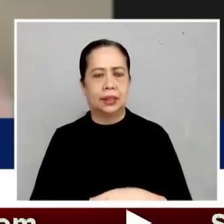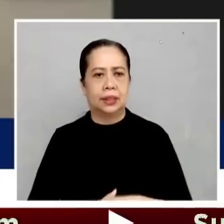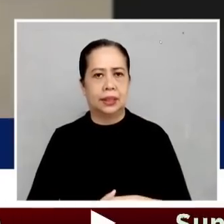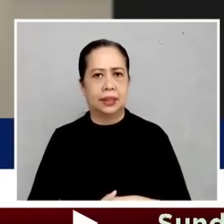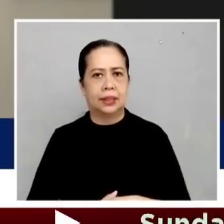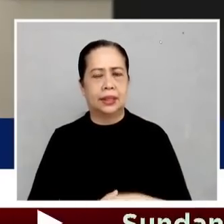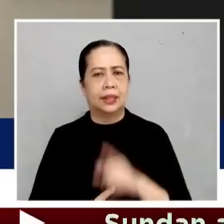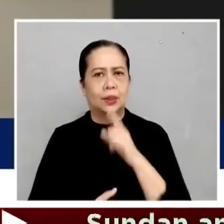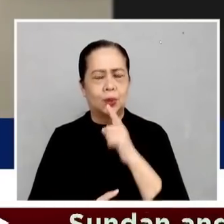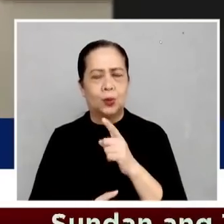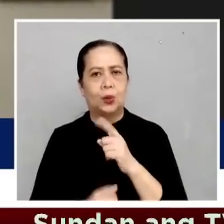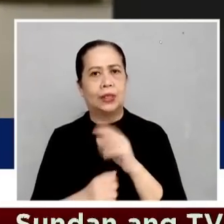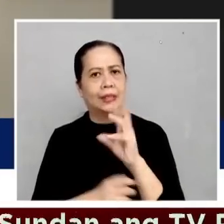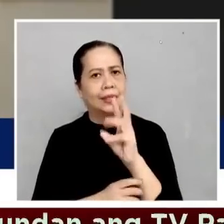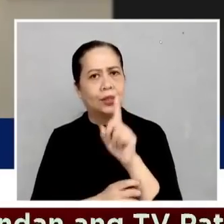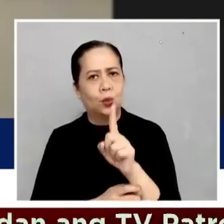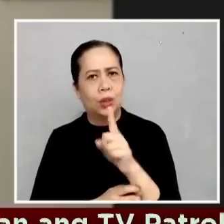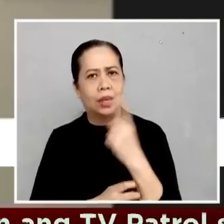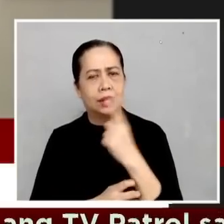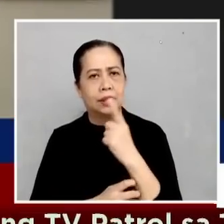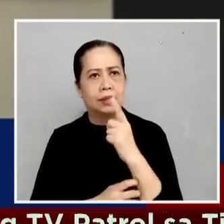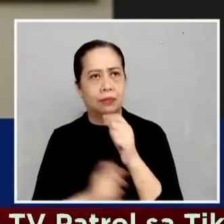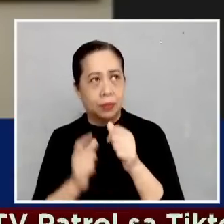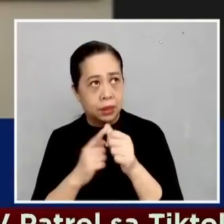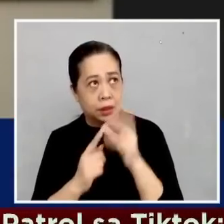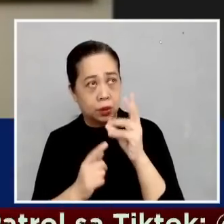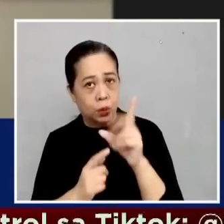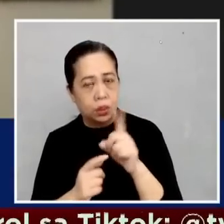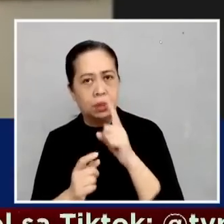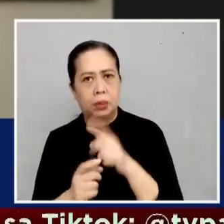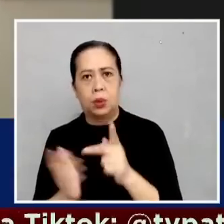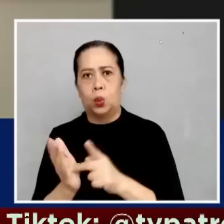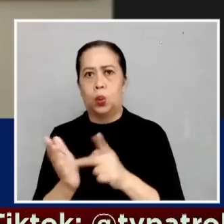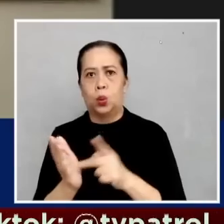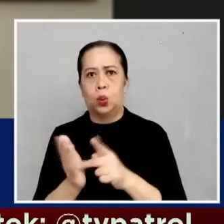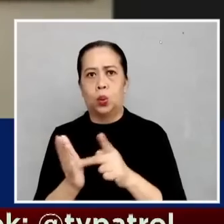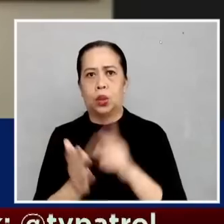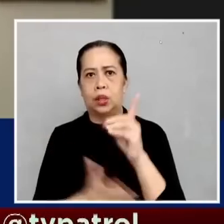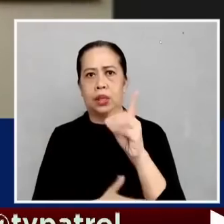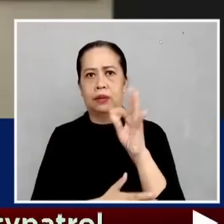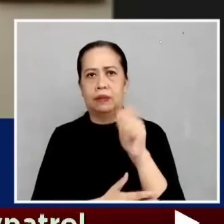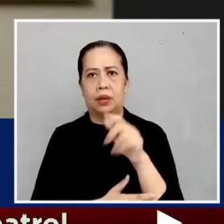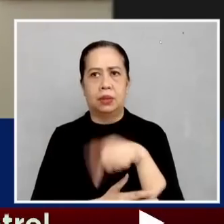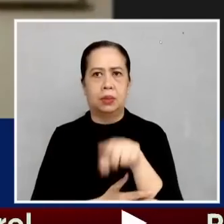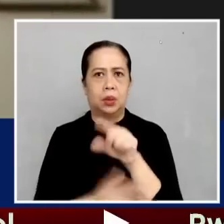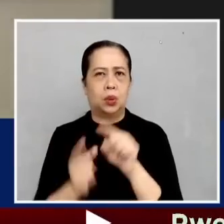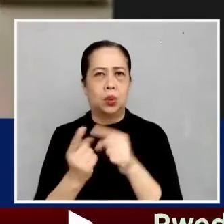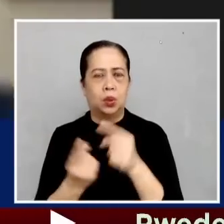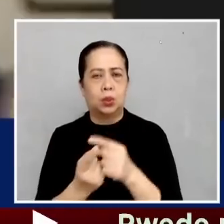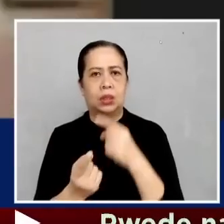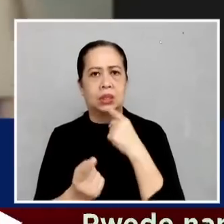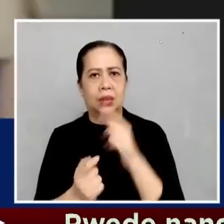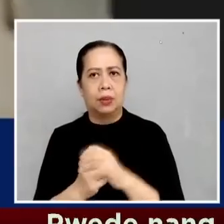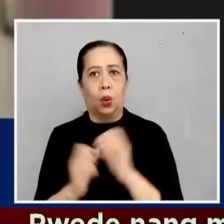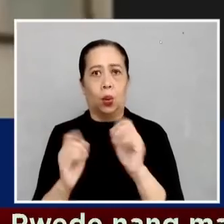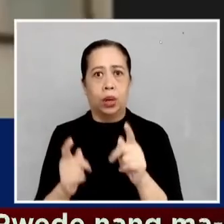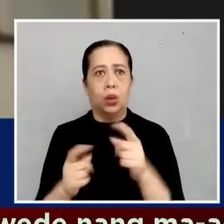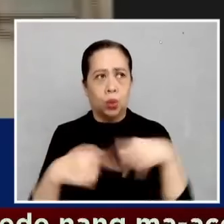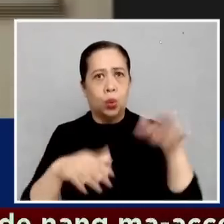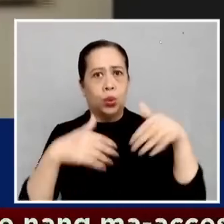mahigpit, 61 yung ano, 61 lang daw ang lalabas. Siguro sa kakulitan na rin ng DFA at saka ng grupo, ano, sabi na lang na, okay,